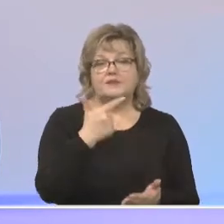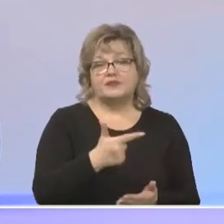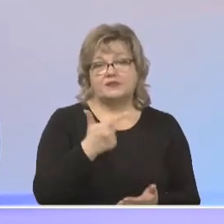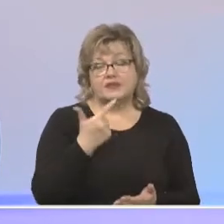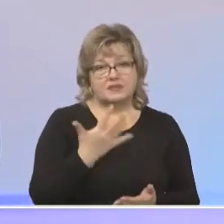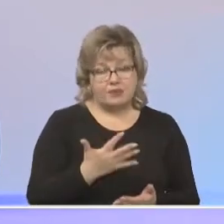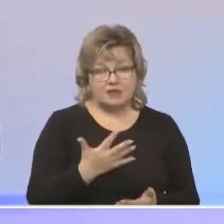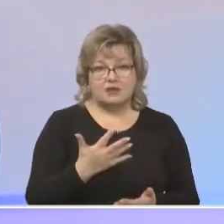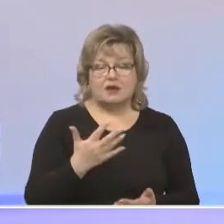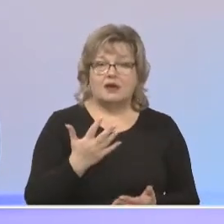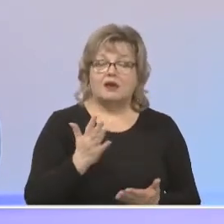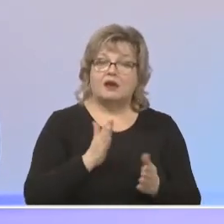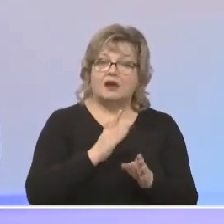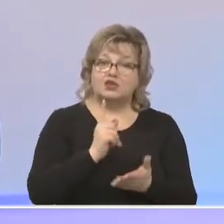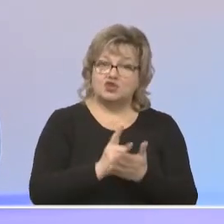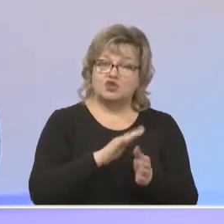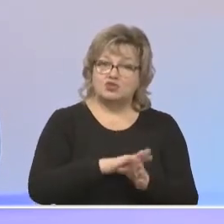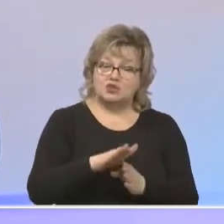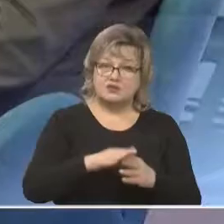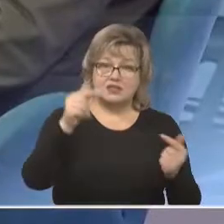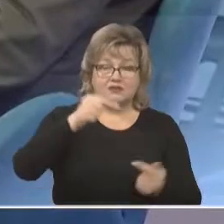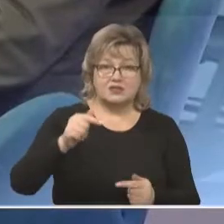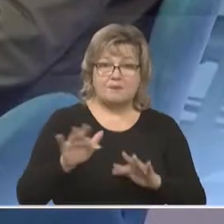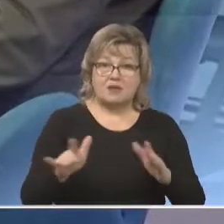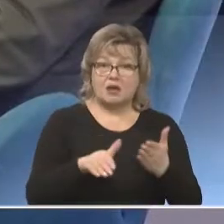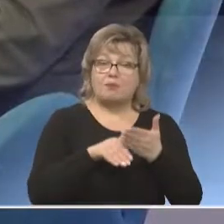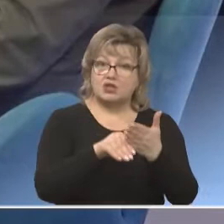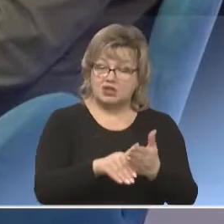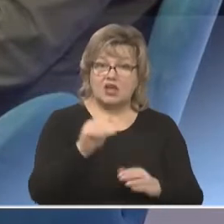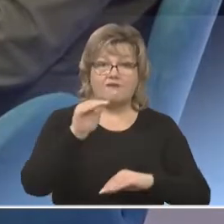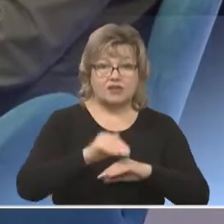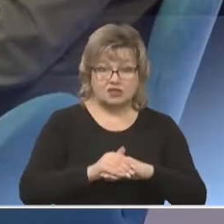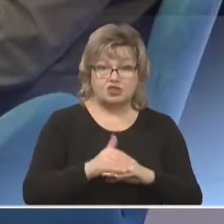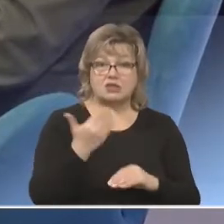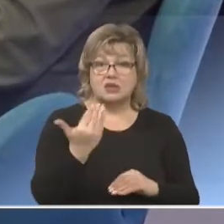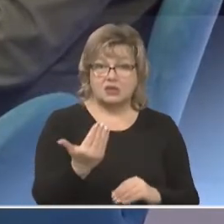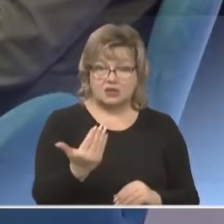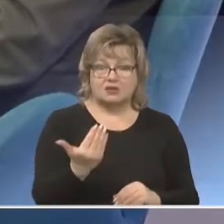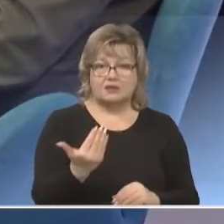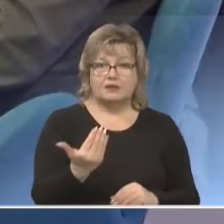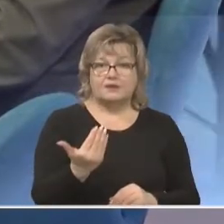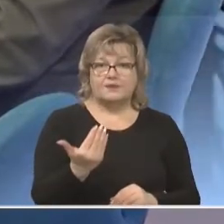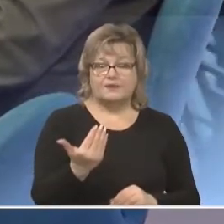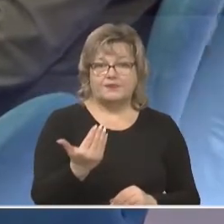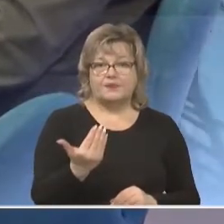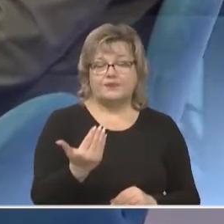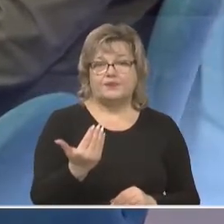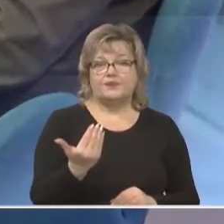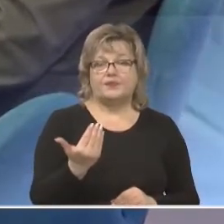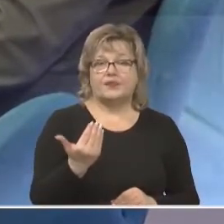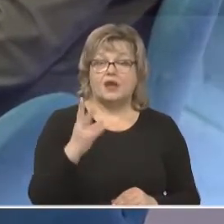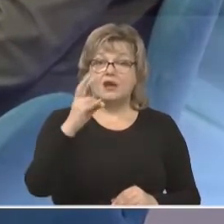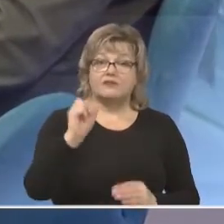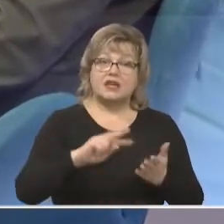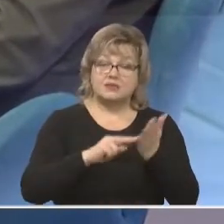были осуществить соответствующие меры поддержки. Фактически их в